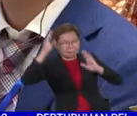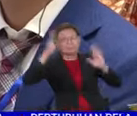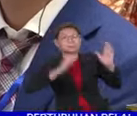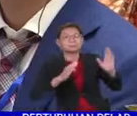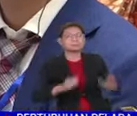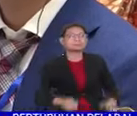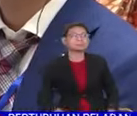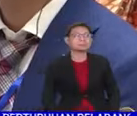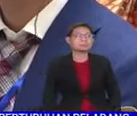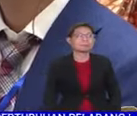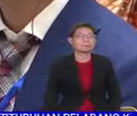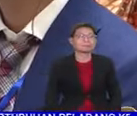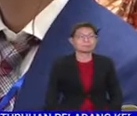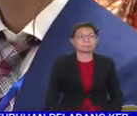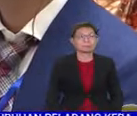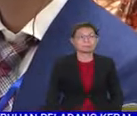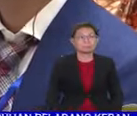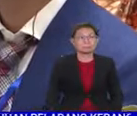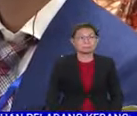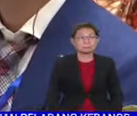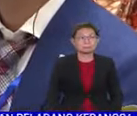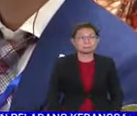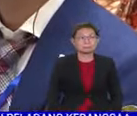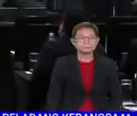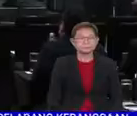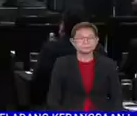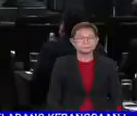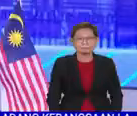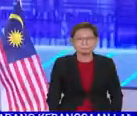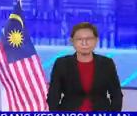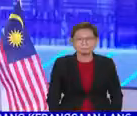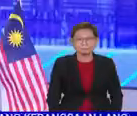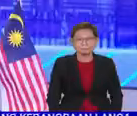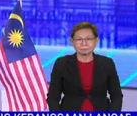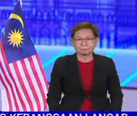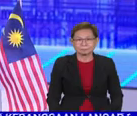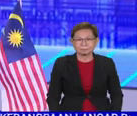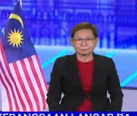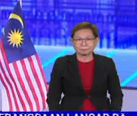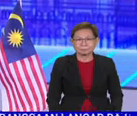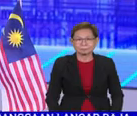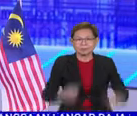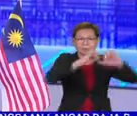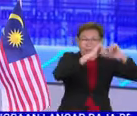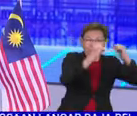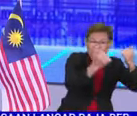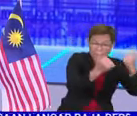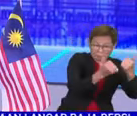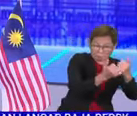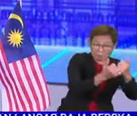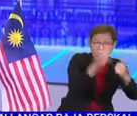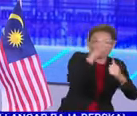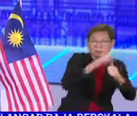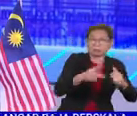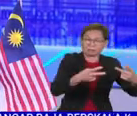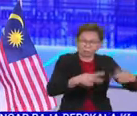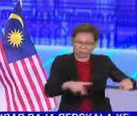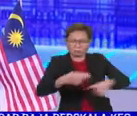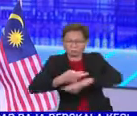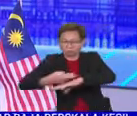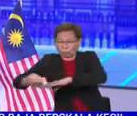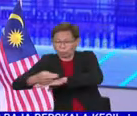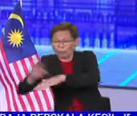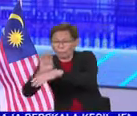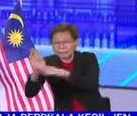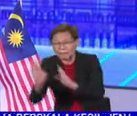Malaysia. Agensi kerajaan yang mempunyai premis sewaan